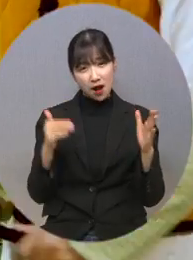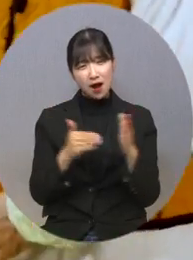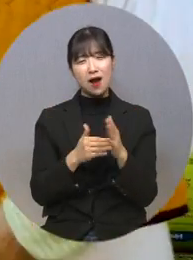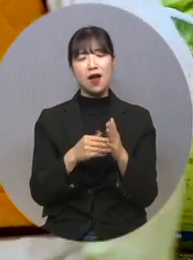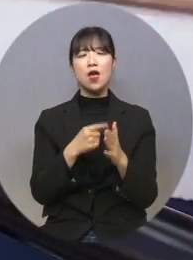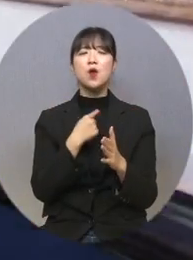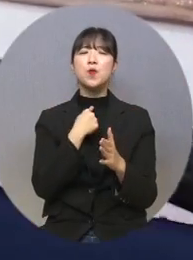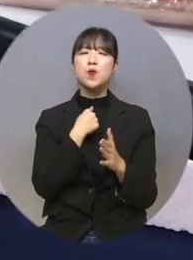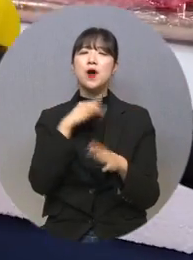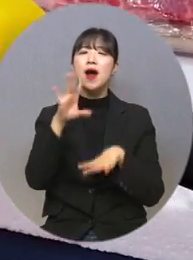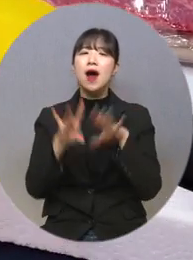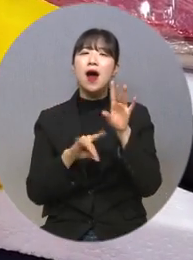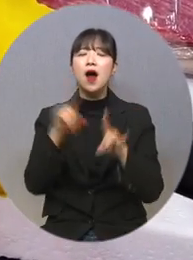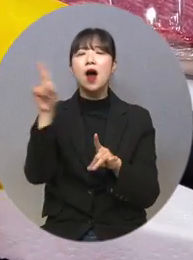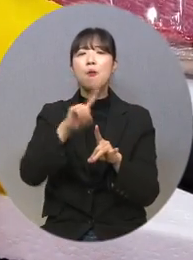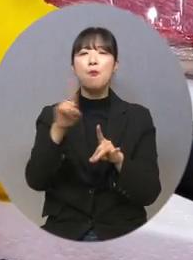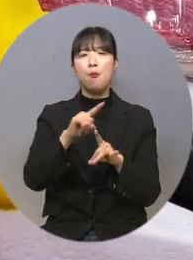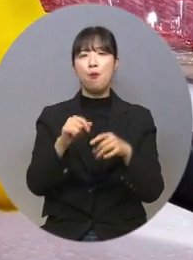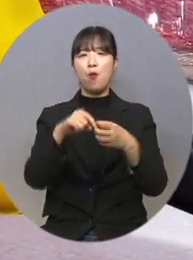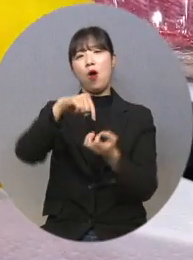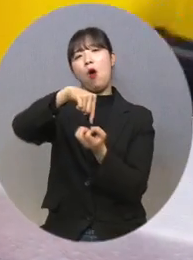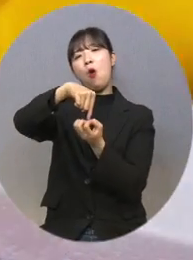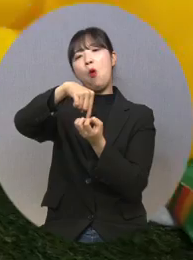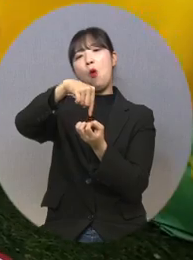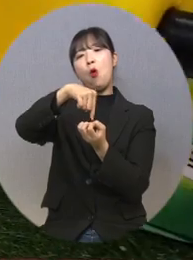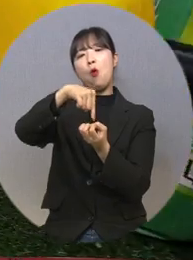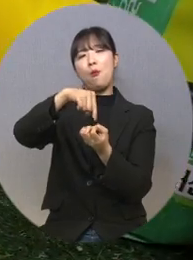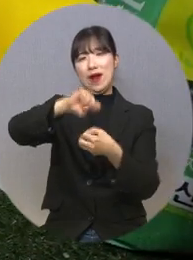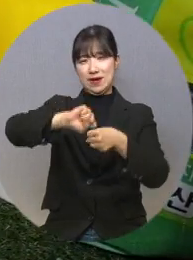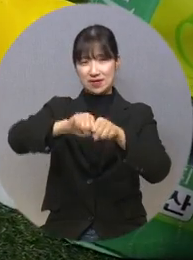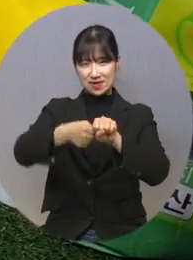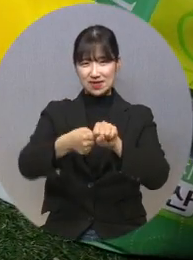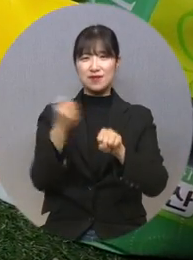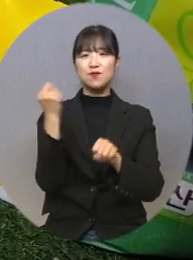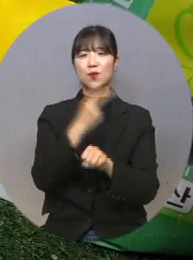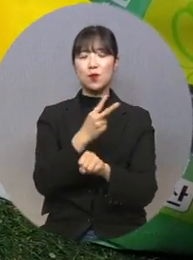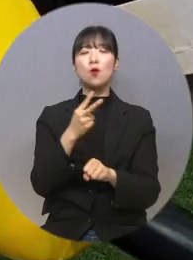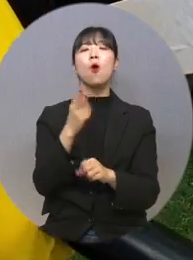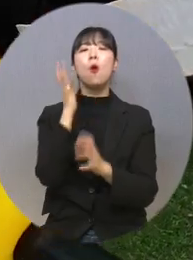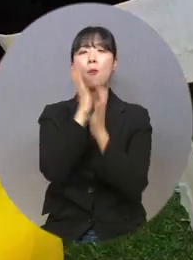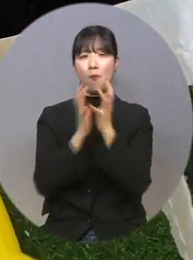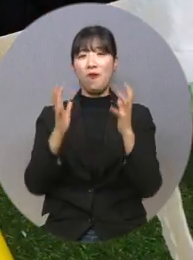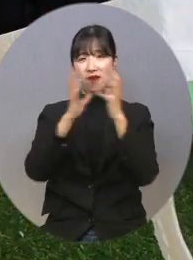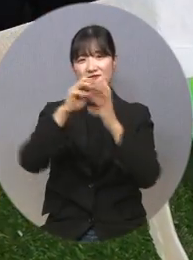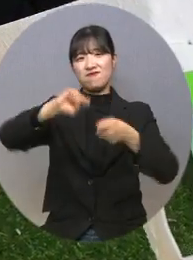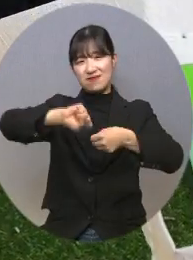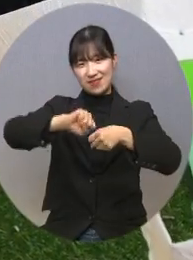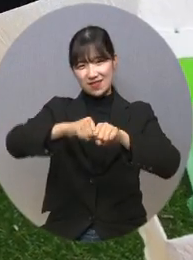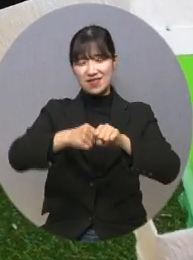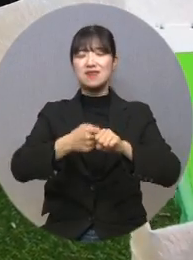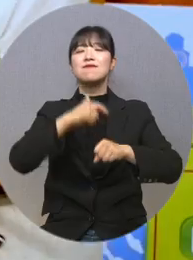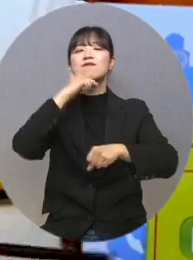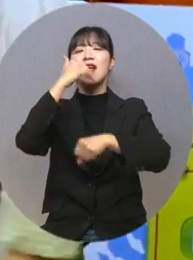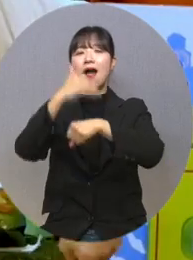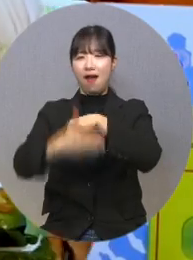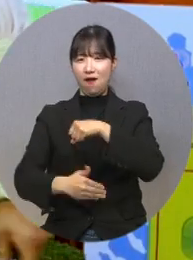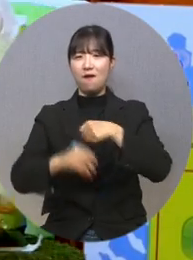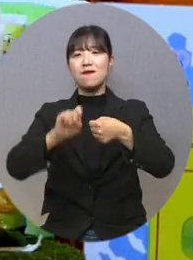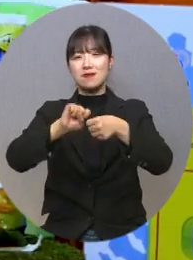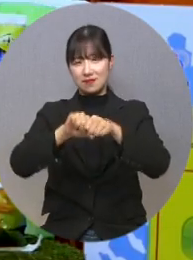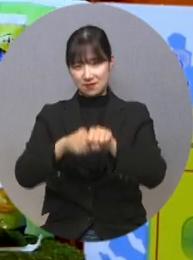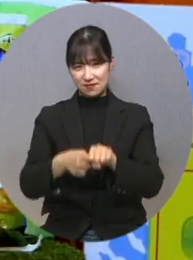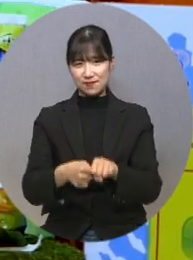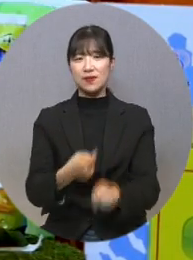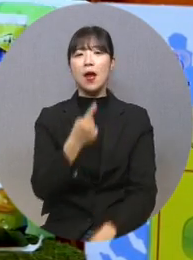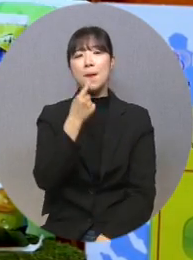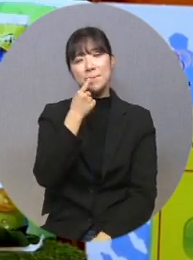때. 여기 보이는 유기농 호박즙. 여기 양배추즙. 그리고 사과즙. 입맛대로 그냥